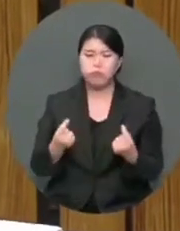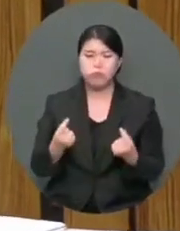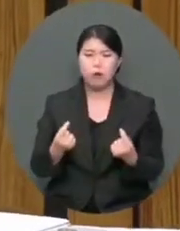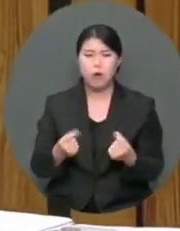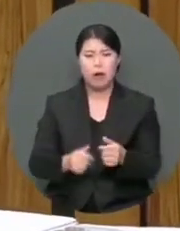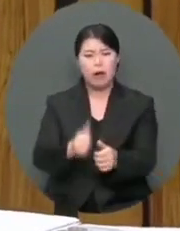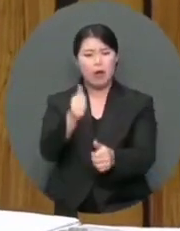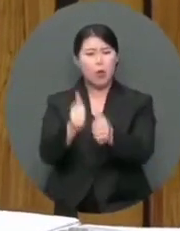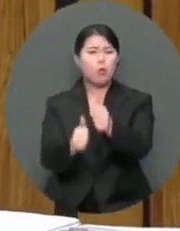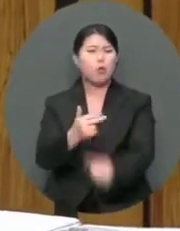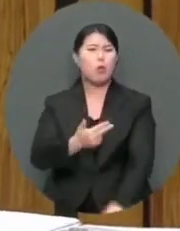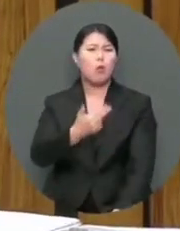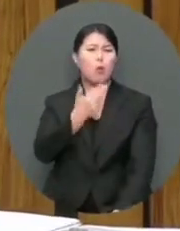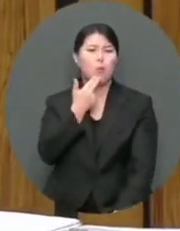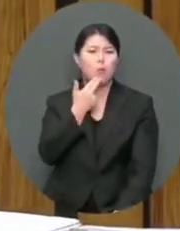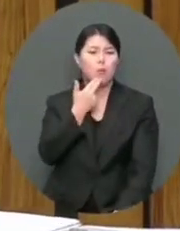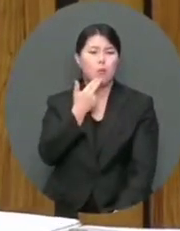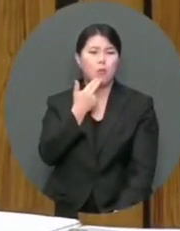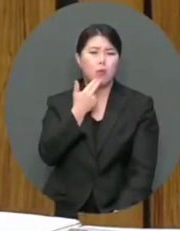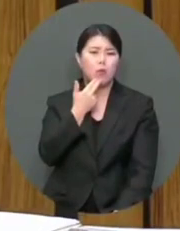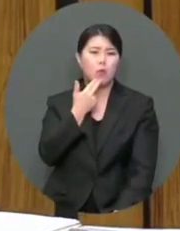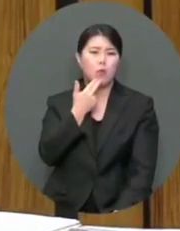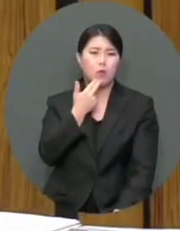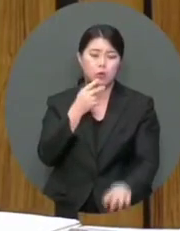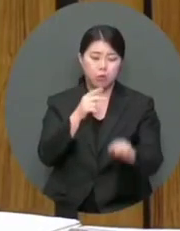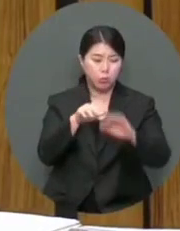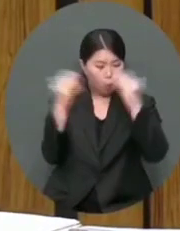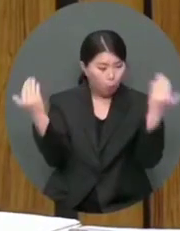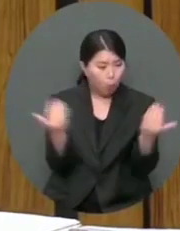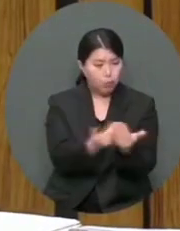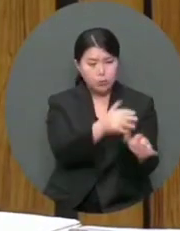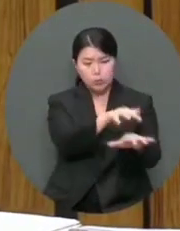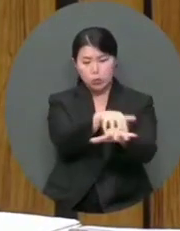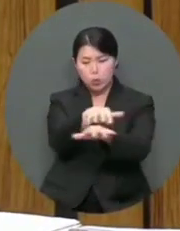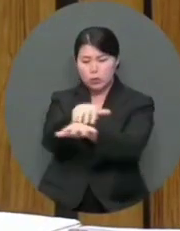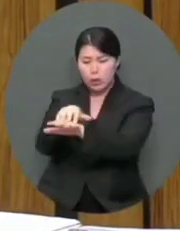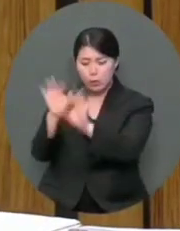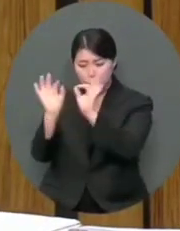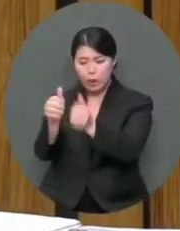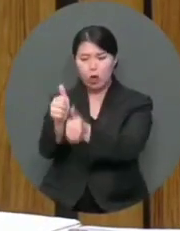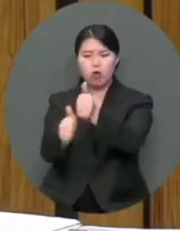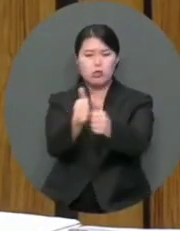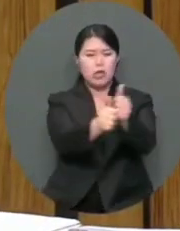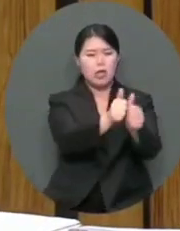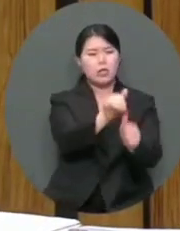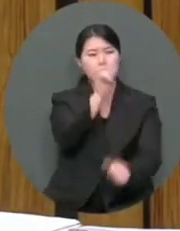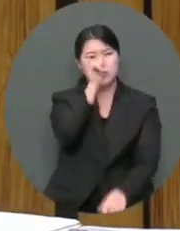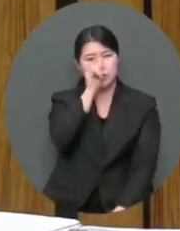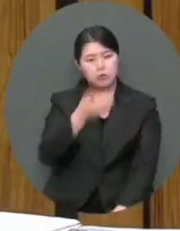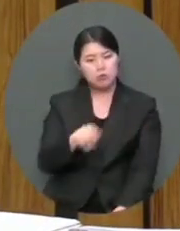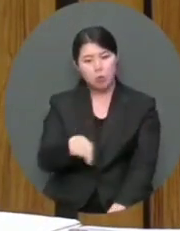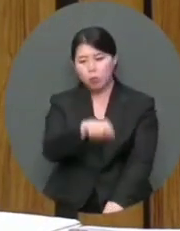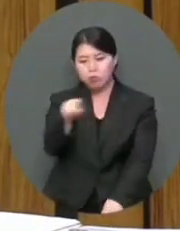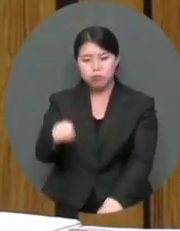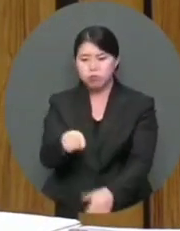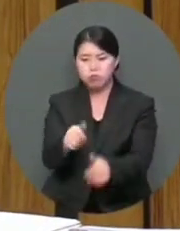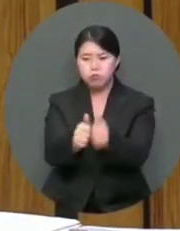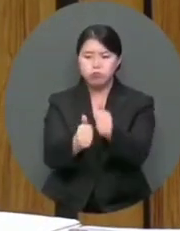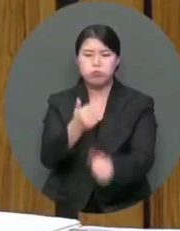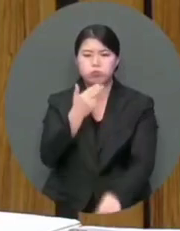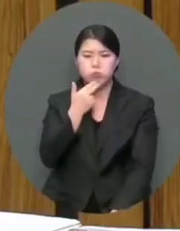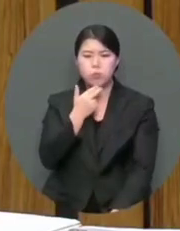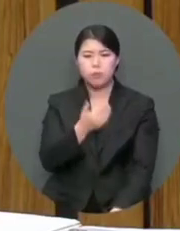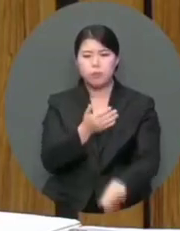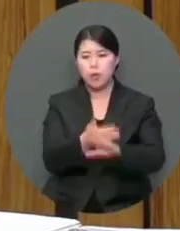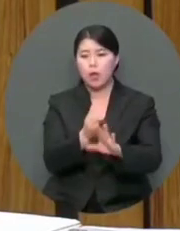경쟁이 없는 조직은 하나도 없습니다. 그러면은 남들과 비교해서 더 열심히 하고 더 능력을